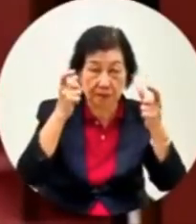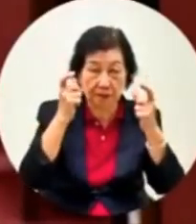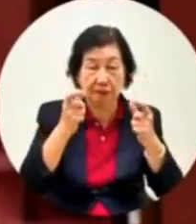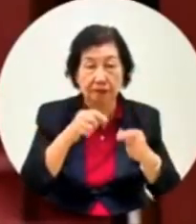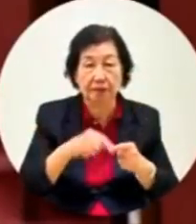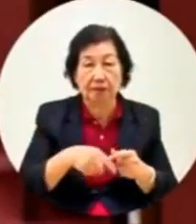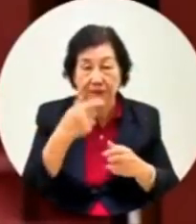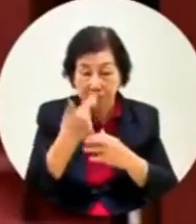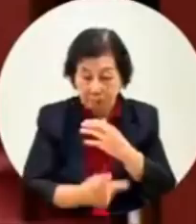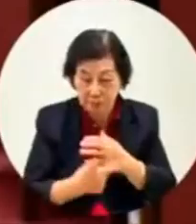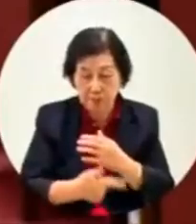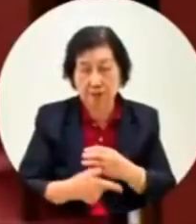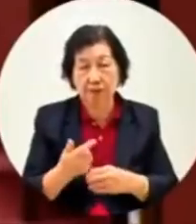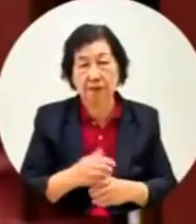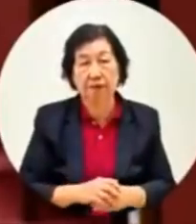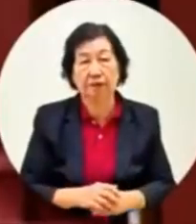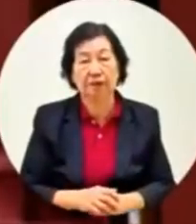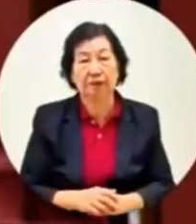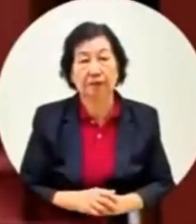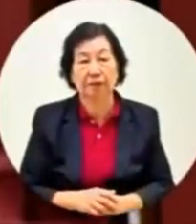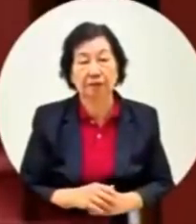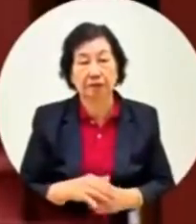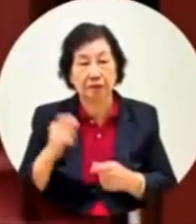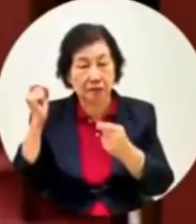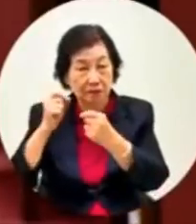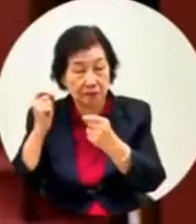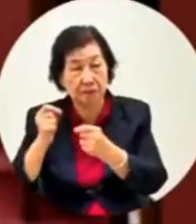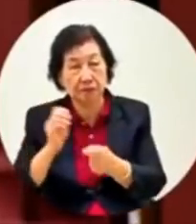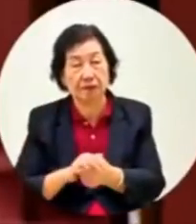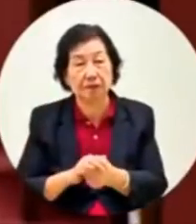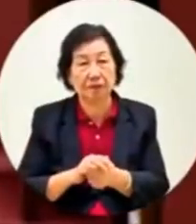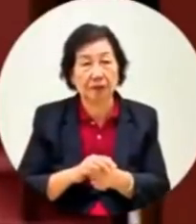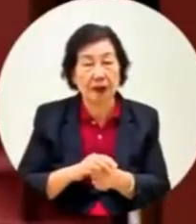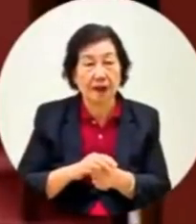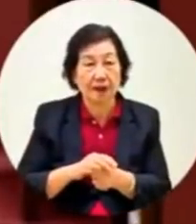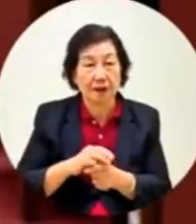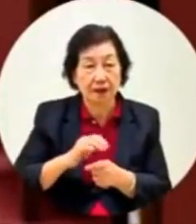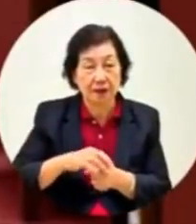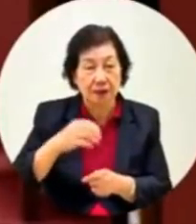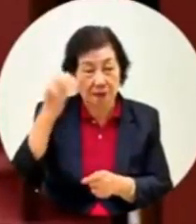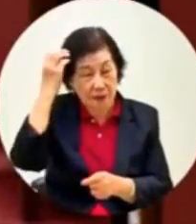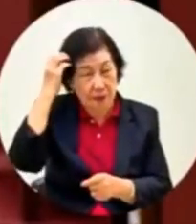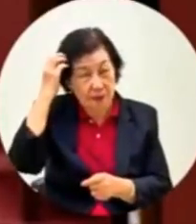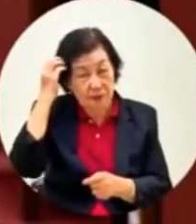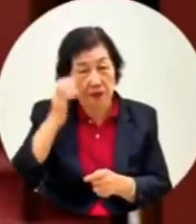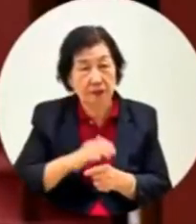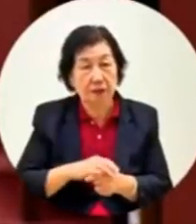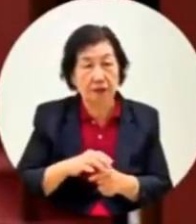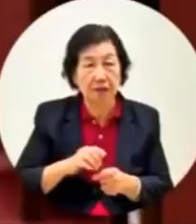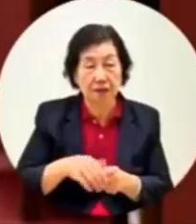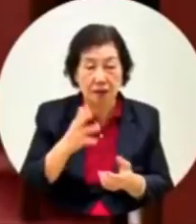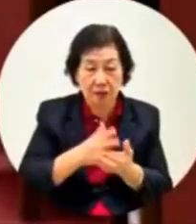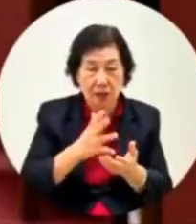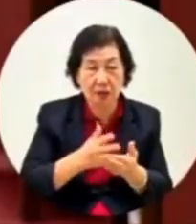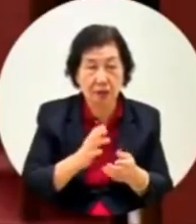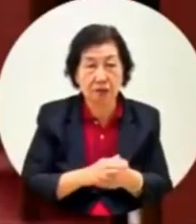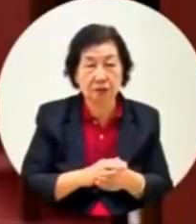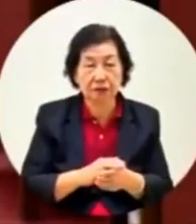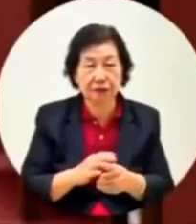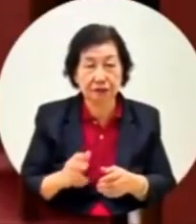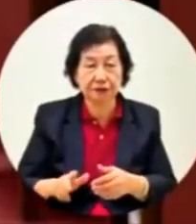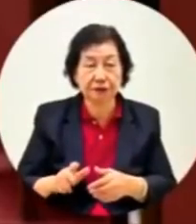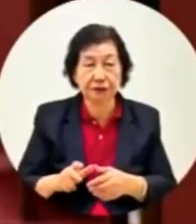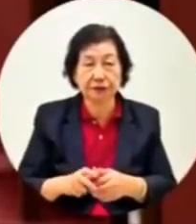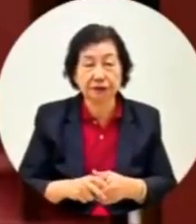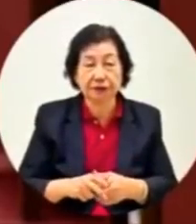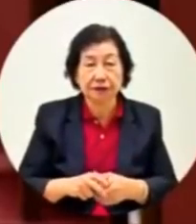看，最近柯P讲的话夸不夸张啊？夸不夸张啊？他如果有来